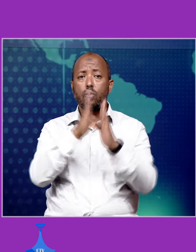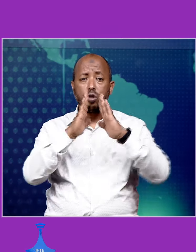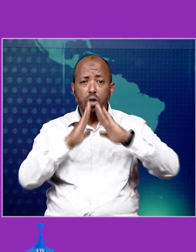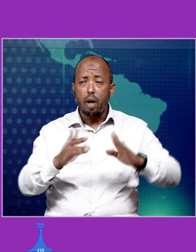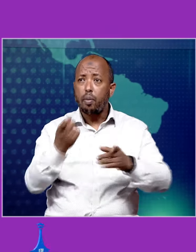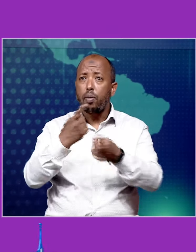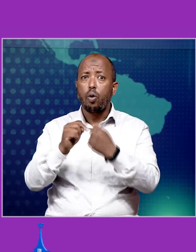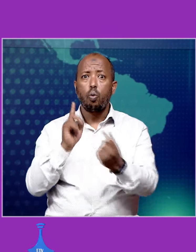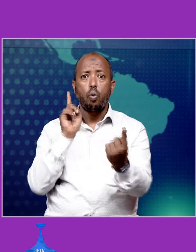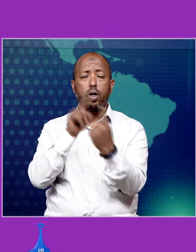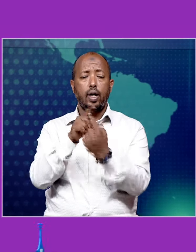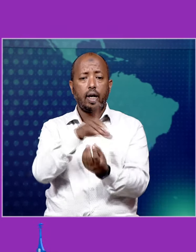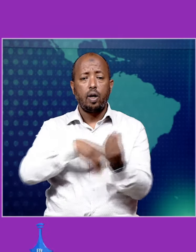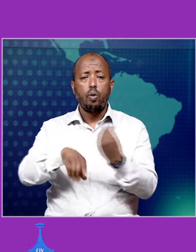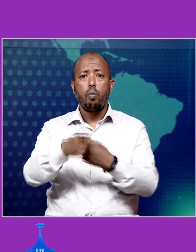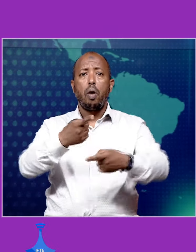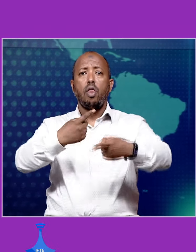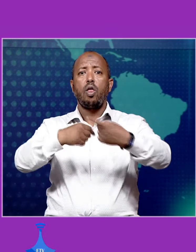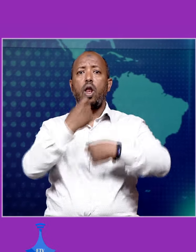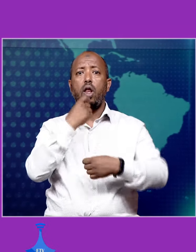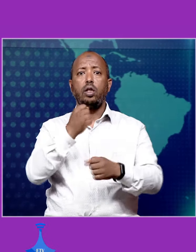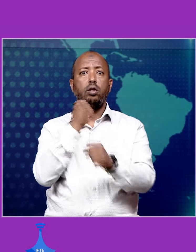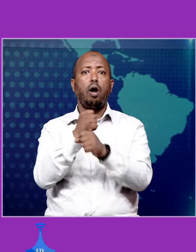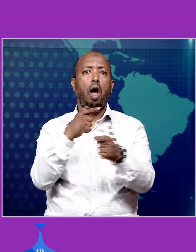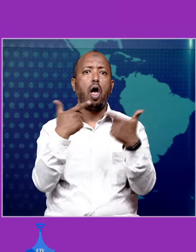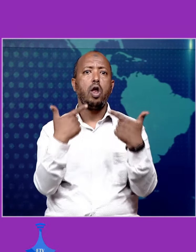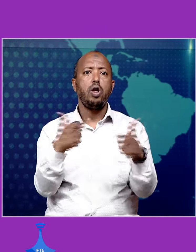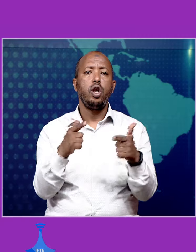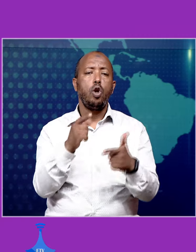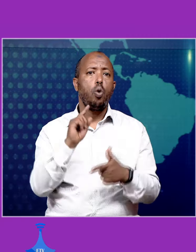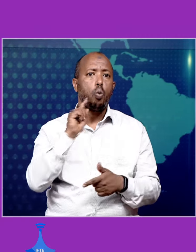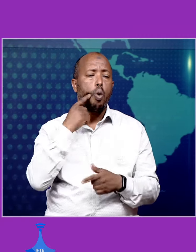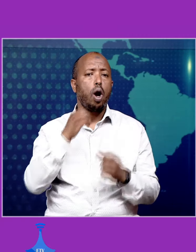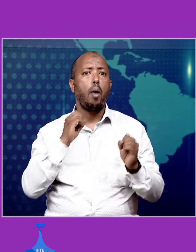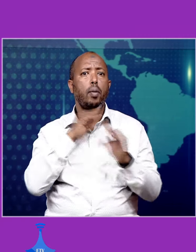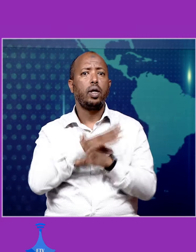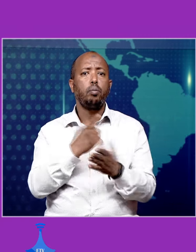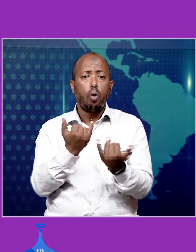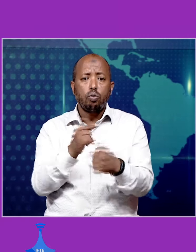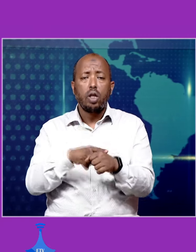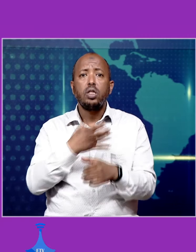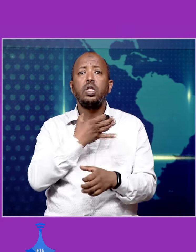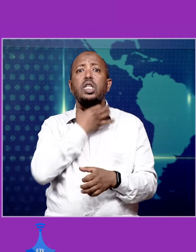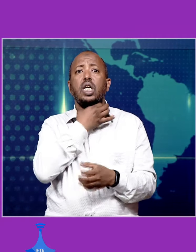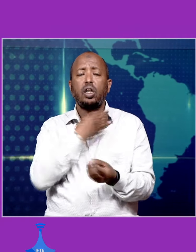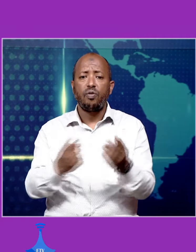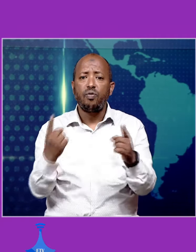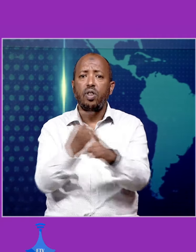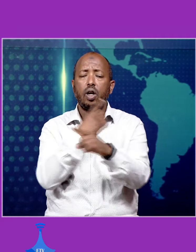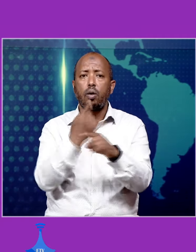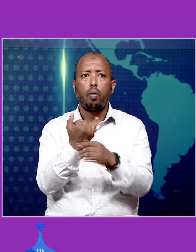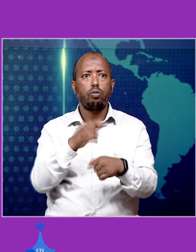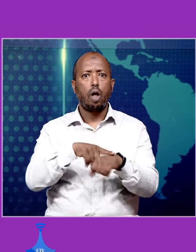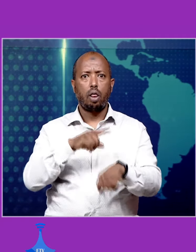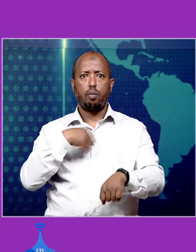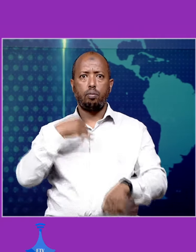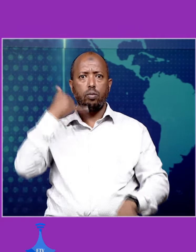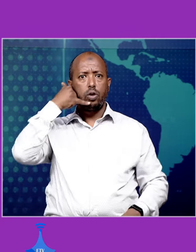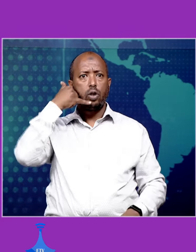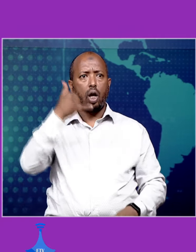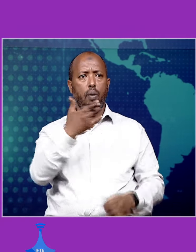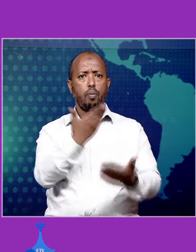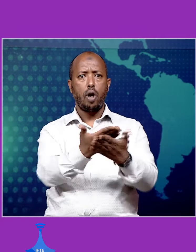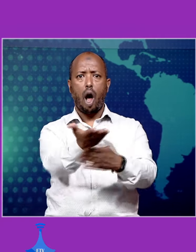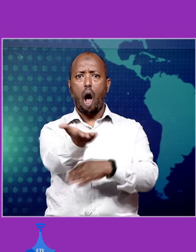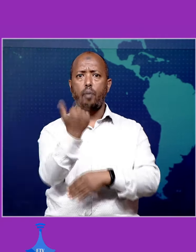በነፃነት መጥተው እንዳለው የሥራ ዕድል እንዳይፈጥሩ ስጋት እየፈጠረ ነው ብቻ አይደለም። ተደውሎ ገንዘብ አምጡ የሚባሉ ግለሰቦች